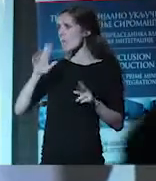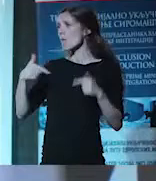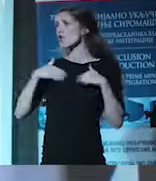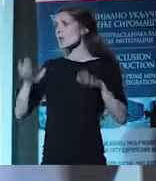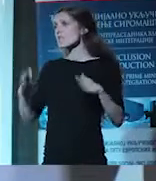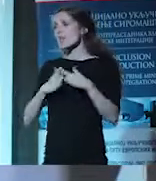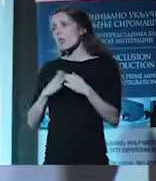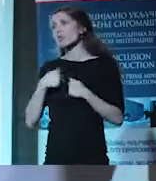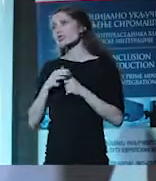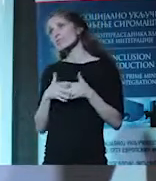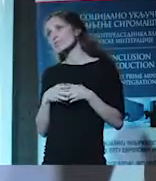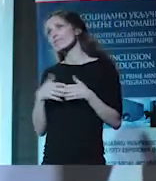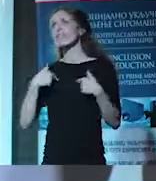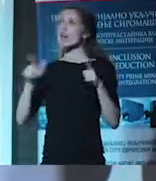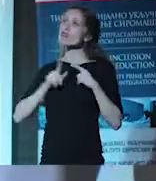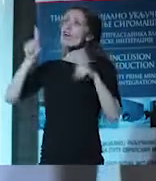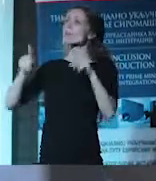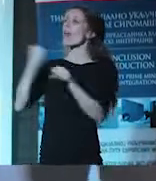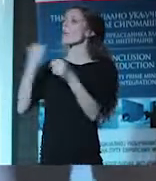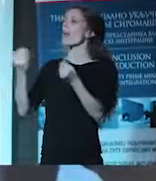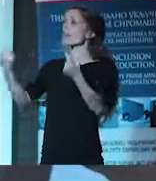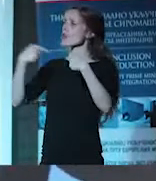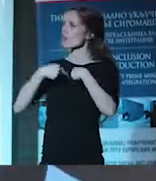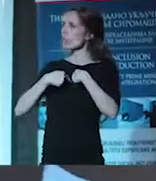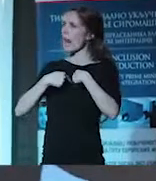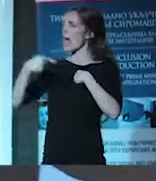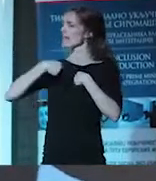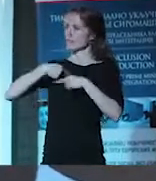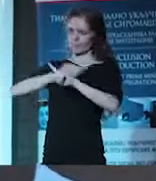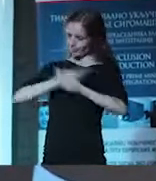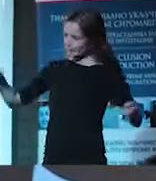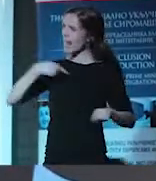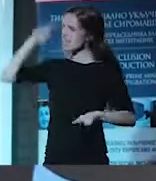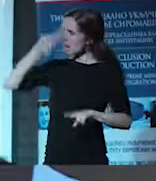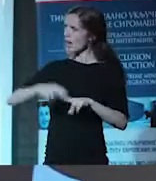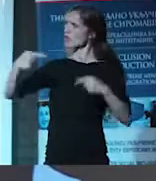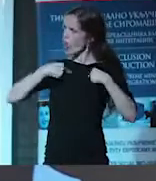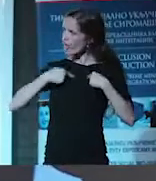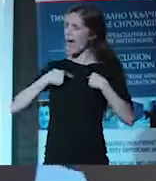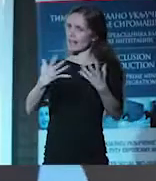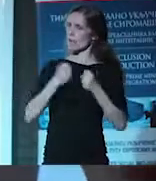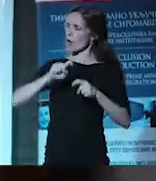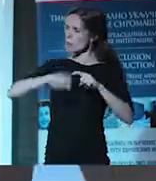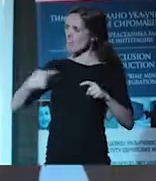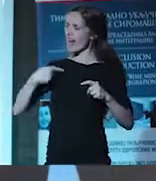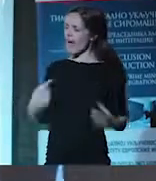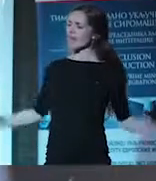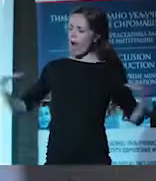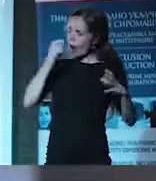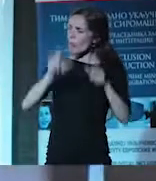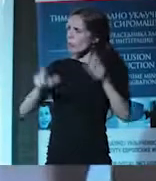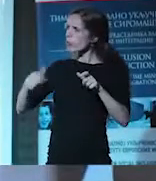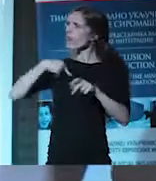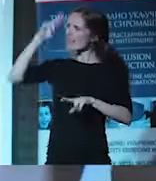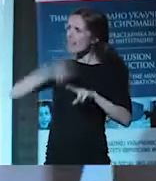da čekam da neko preduzme nešto za nas. Međutim, rešio sam da uzmem stvari u svoje ruke i da okupim tim i da krenemo da uradimo